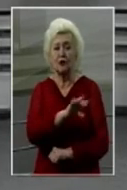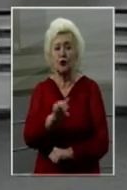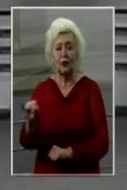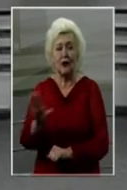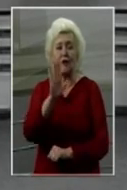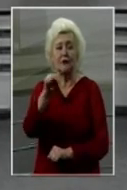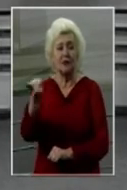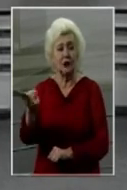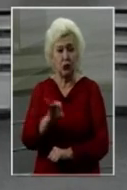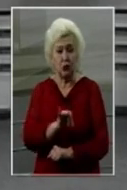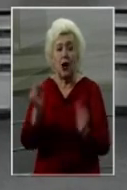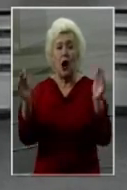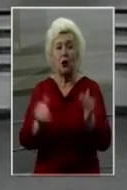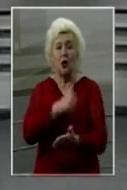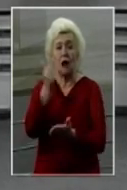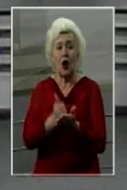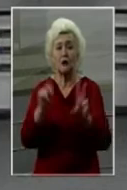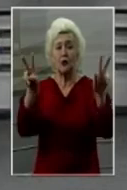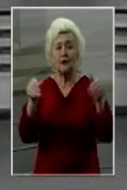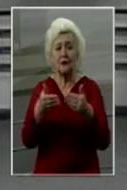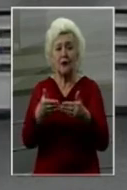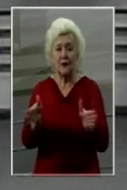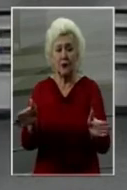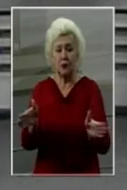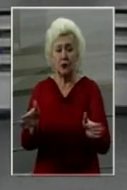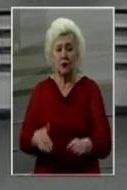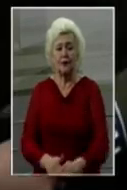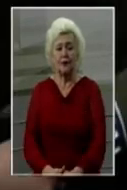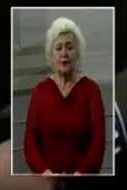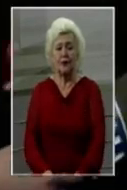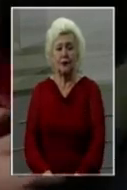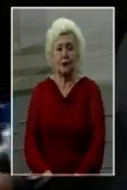сурдопереклад Валентини Туніної. Коротко основні теми випуску.